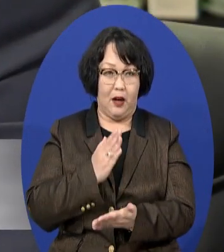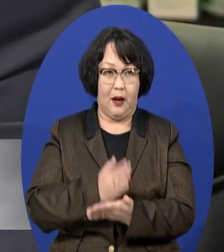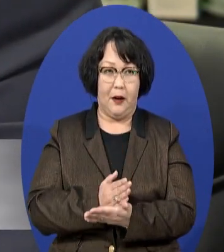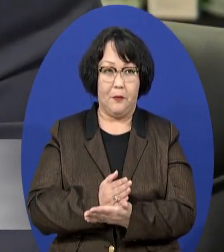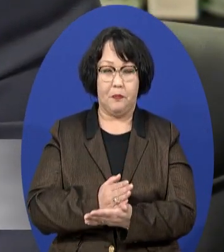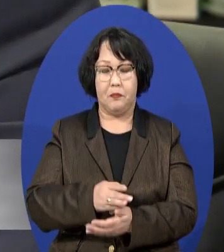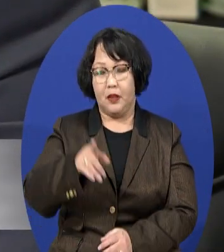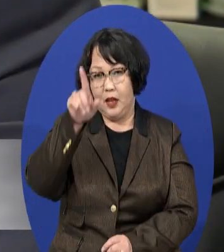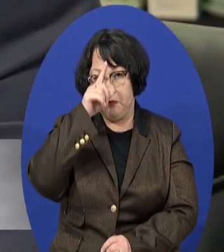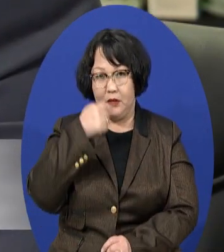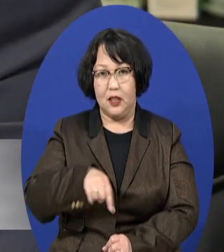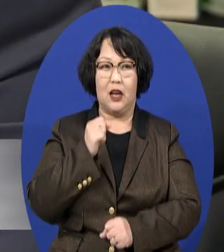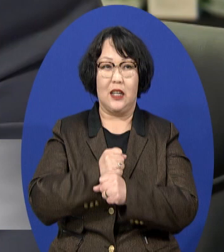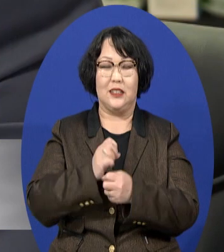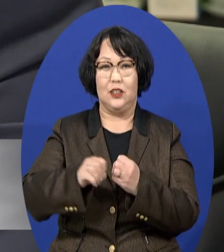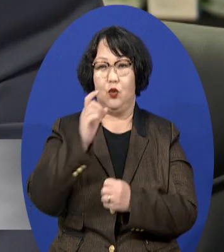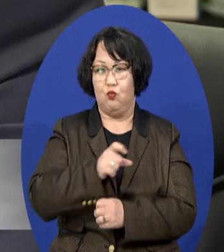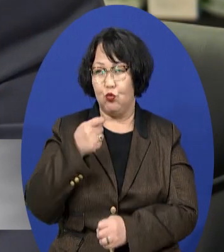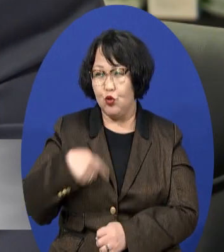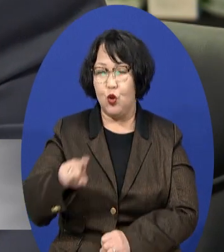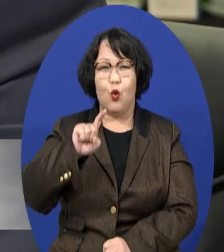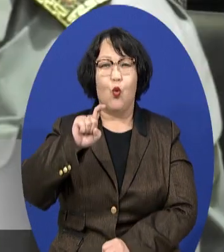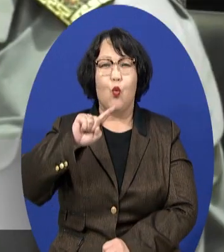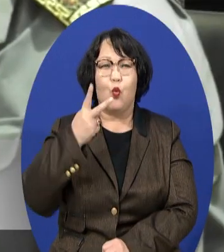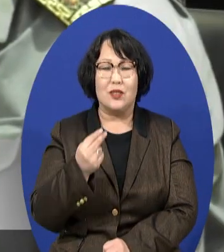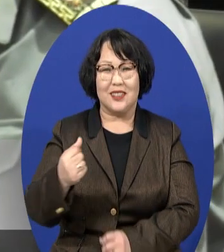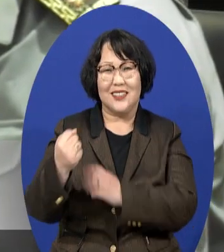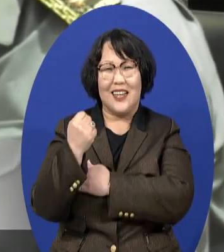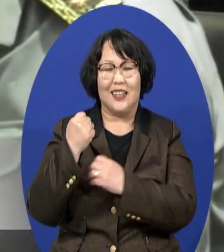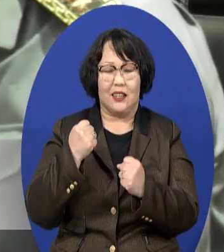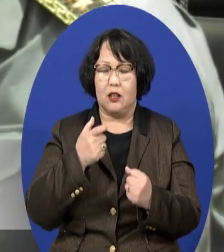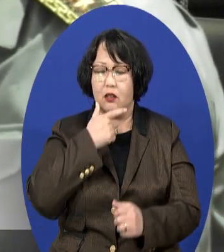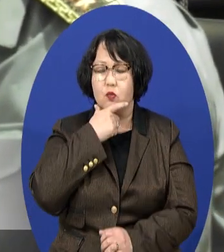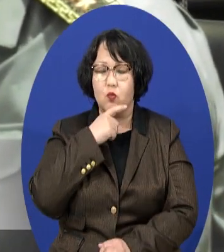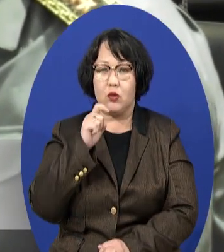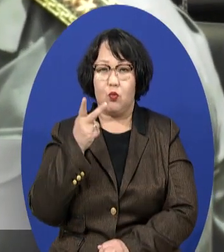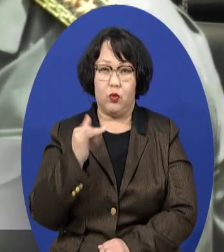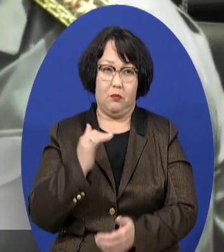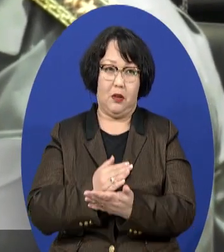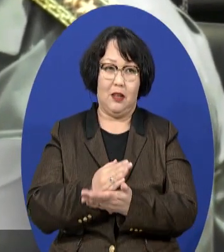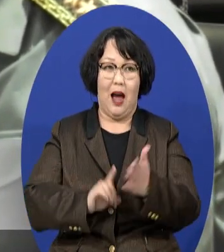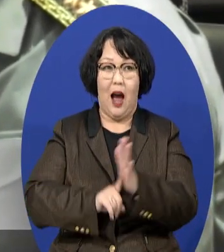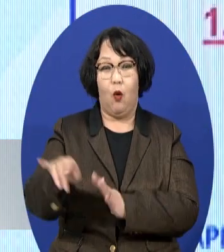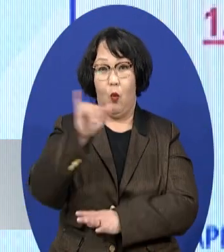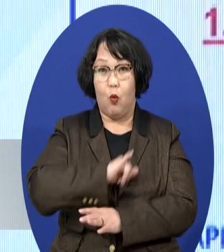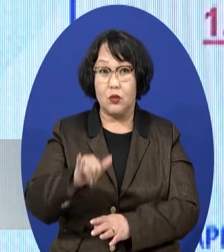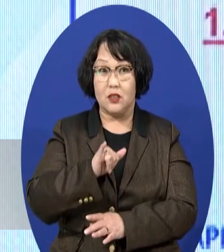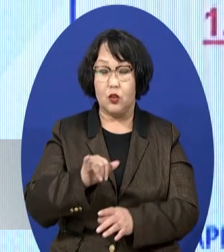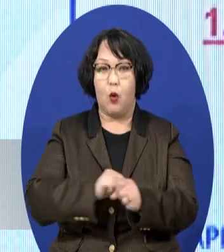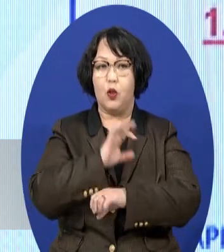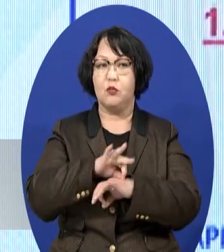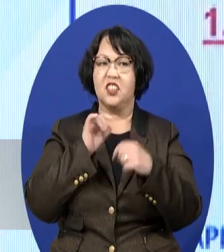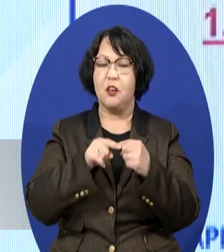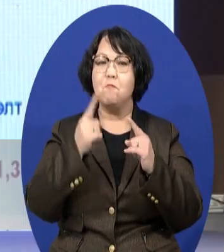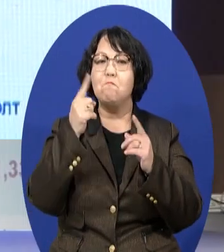Энэ эмнэлгийн одоо ажилтны албан хаагчдын хүчин чадал яагаад ч хүрэхгүй. Анх улсын хэмжээнд цар тахлын бэлэн байдалд 1,000 орыг бэлтгэхэд байсан